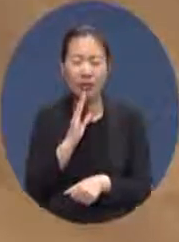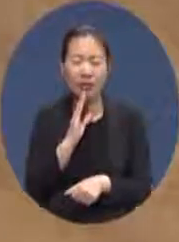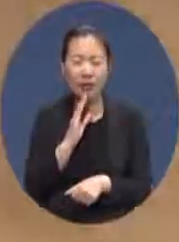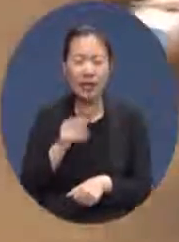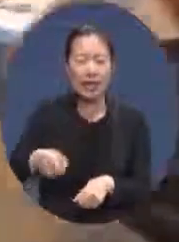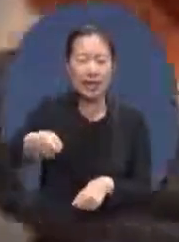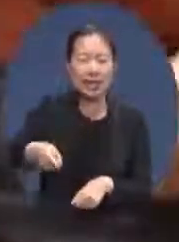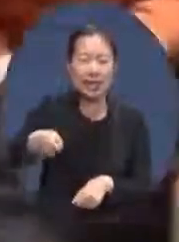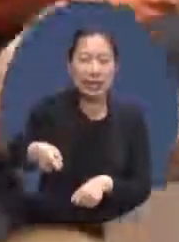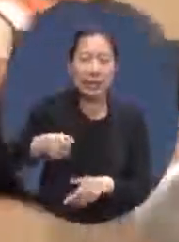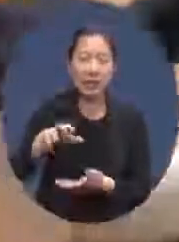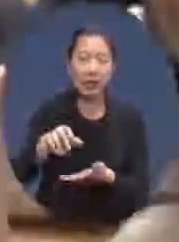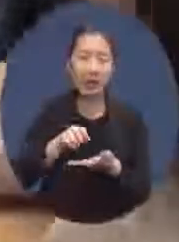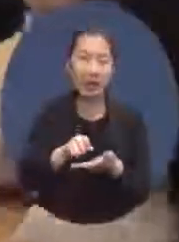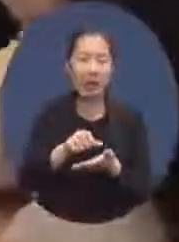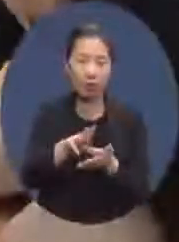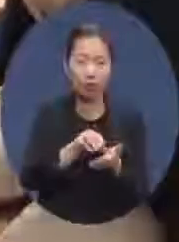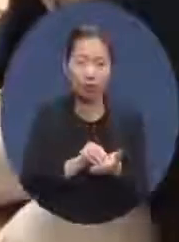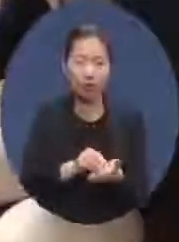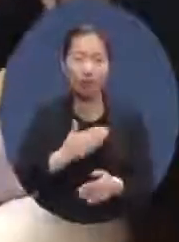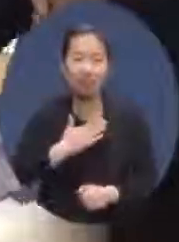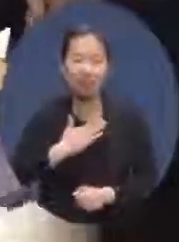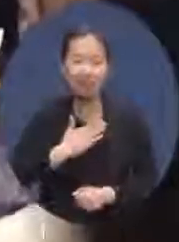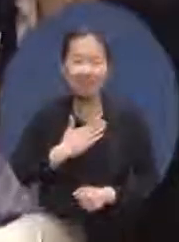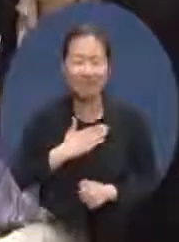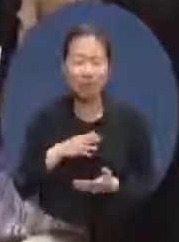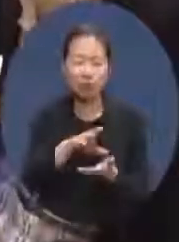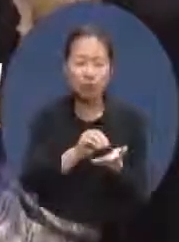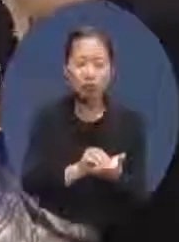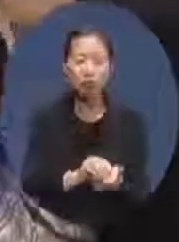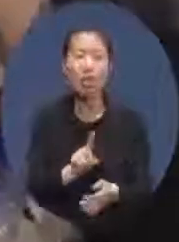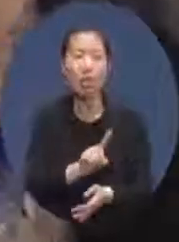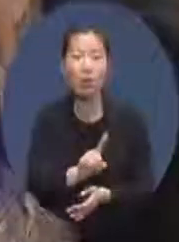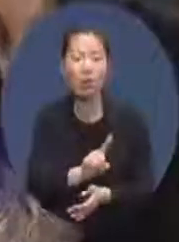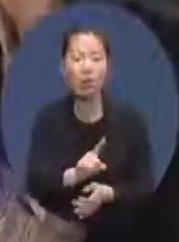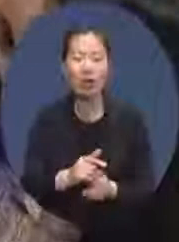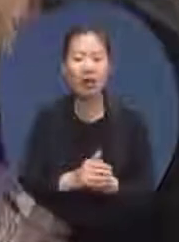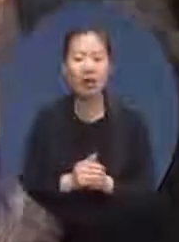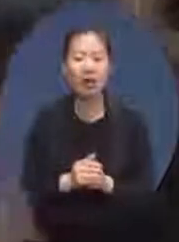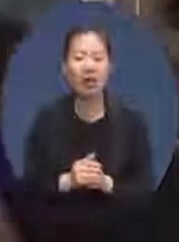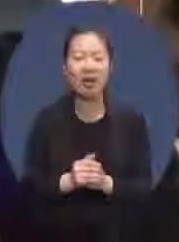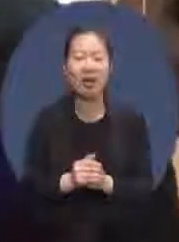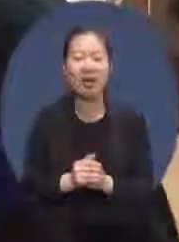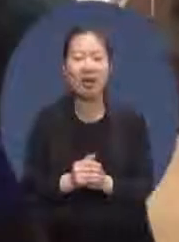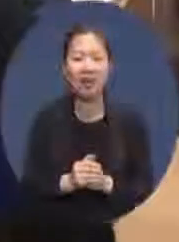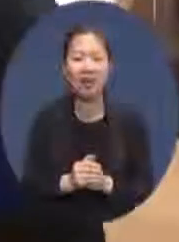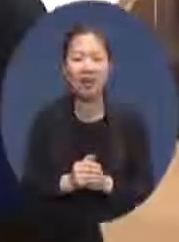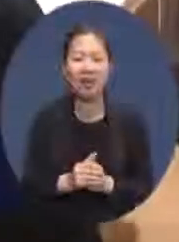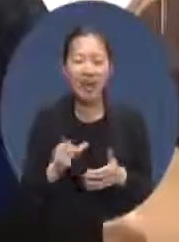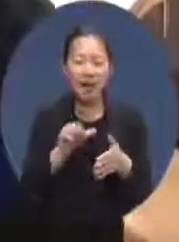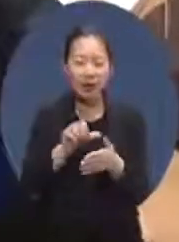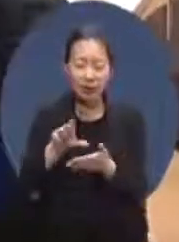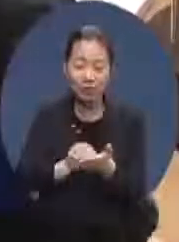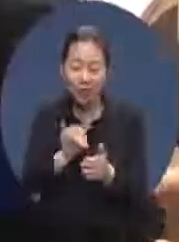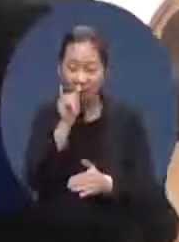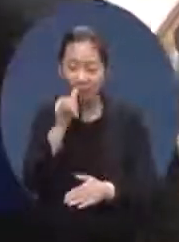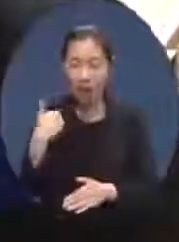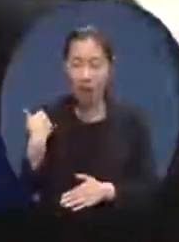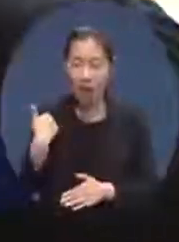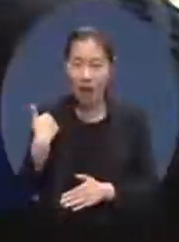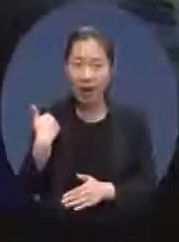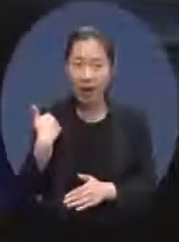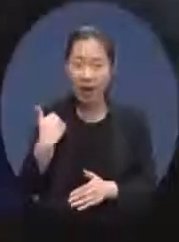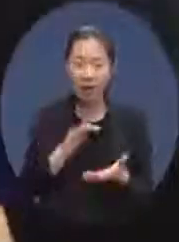있다. 책가방에 숙제. 너 숙제 아니야? 응? 숙제가 뭐냐? 숙제, 숙제인 것도 몰랐어? 얘들 숙제